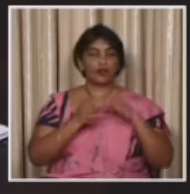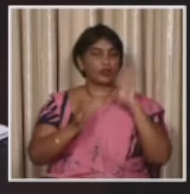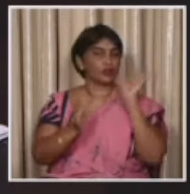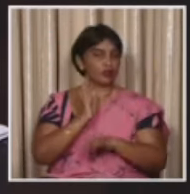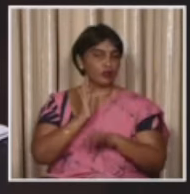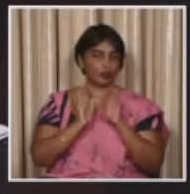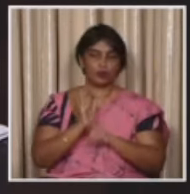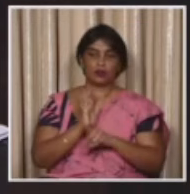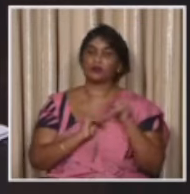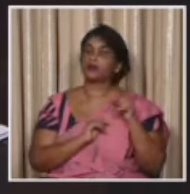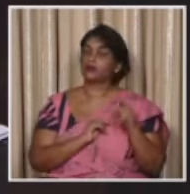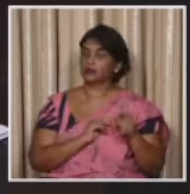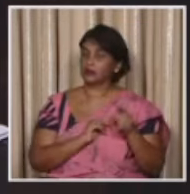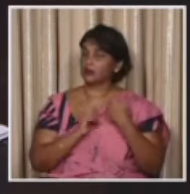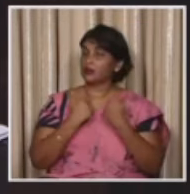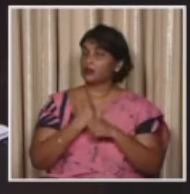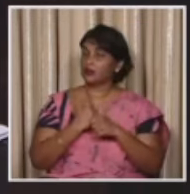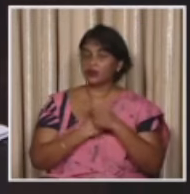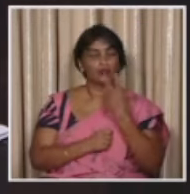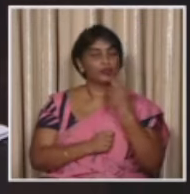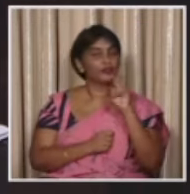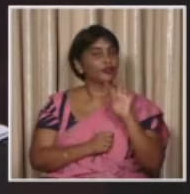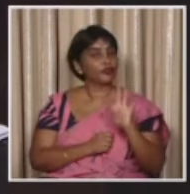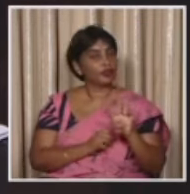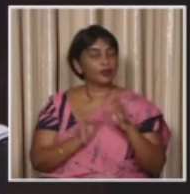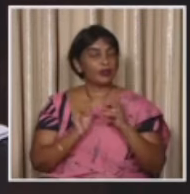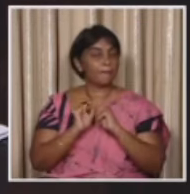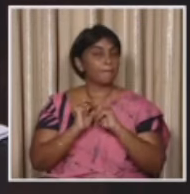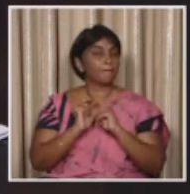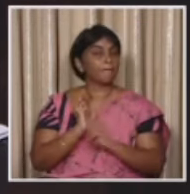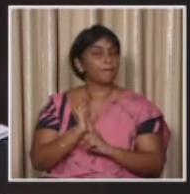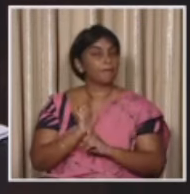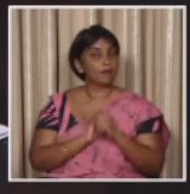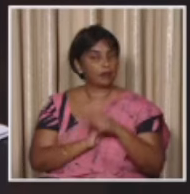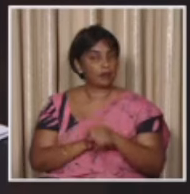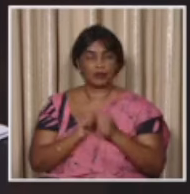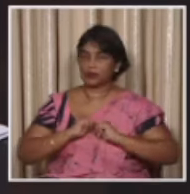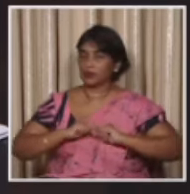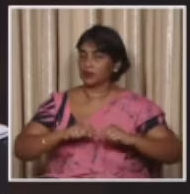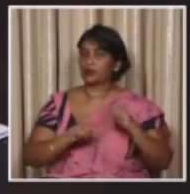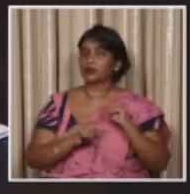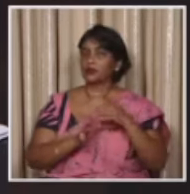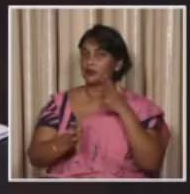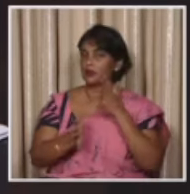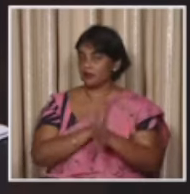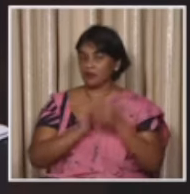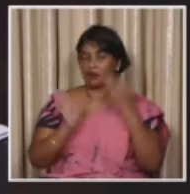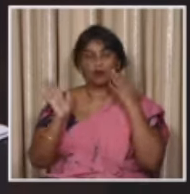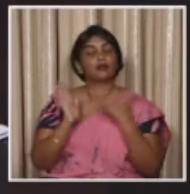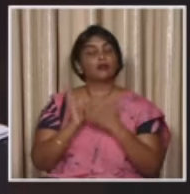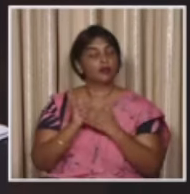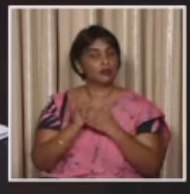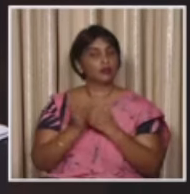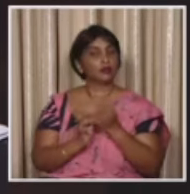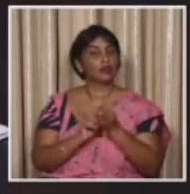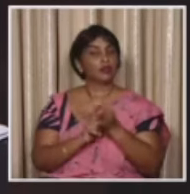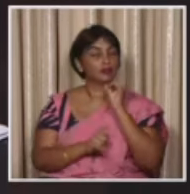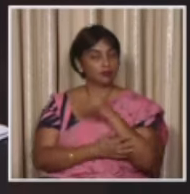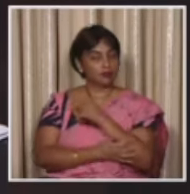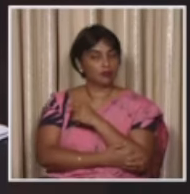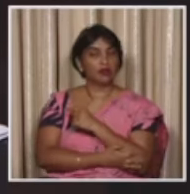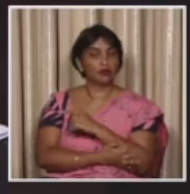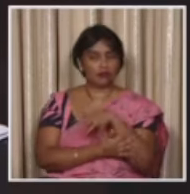කරලා මේ නිර්මාණය වෙන 2024 පනතහරා මේ කරන්නට යන වැරදි දේ